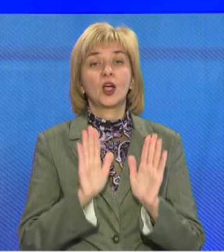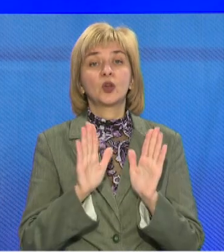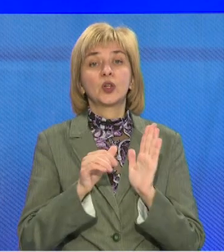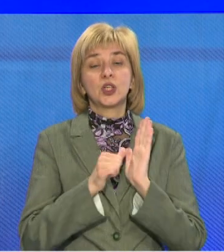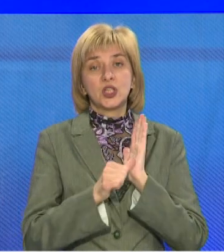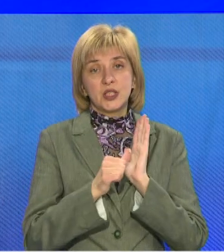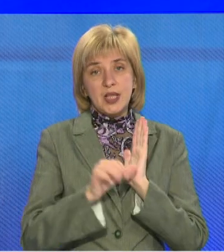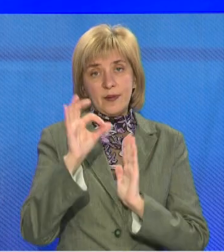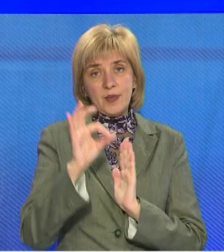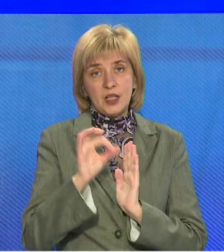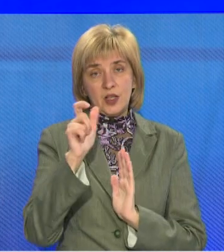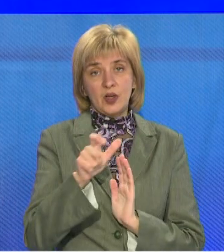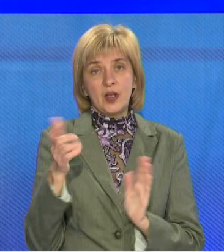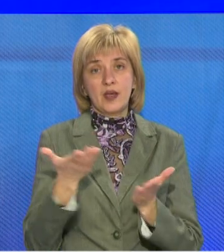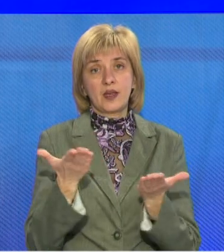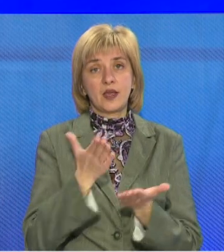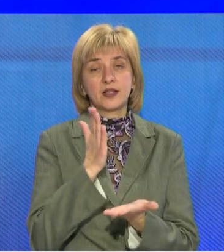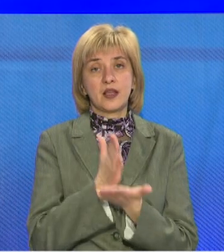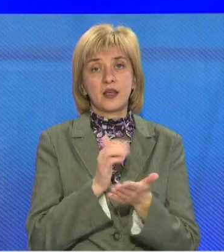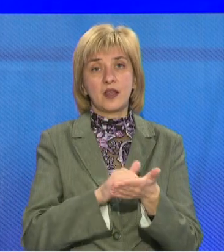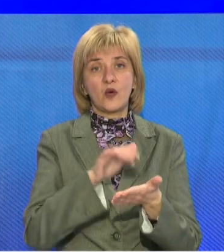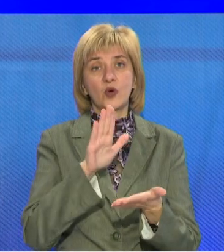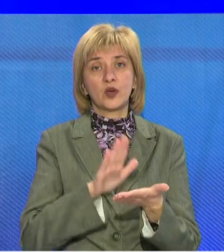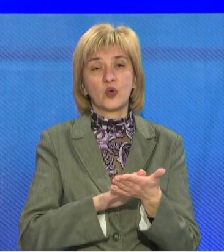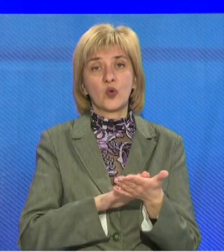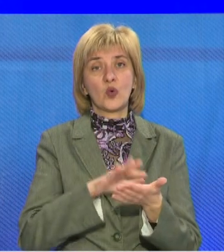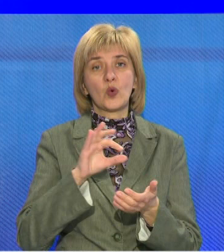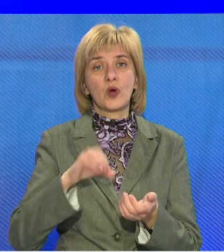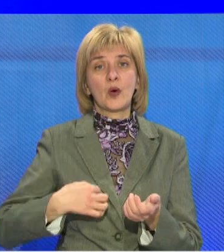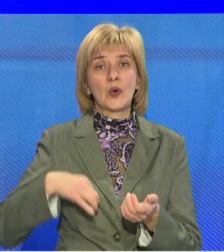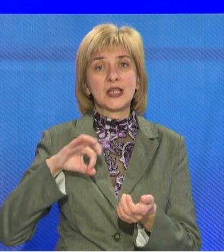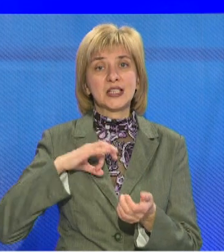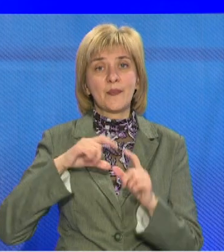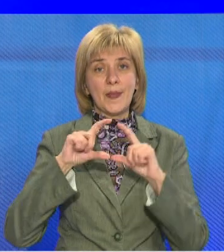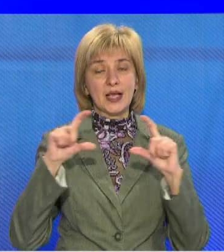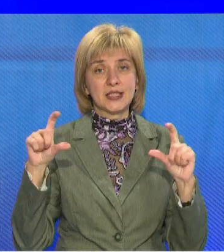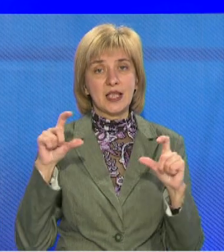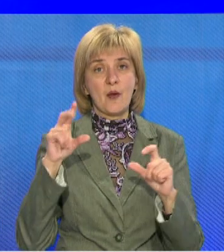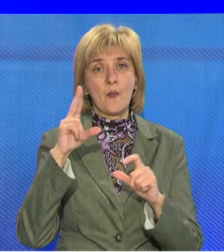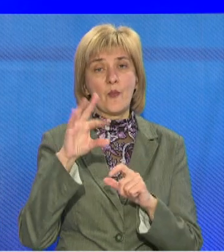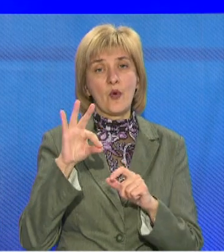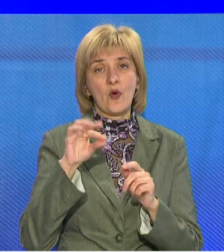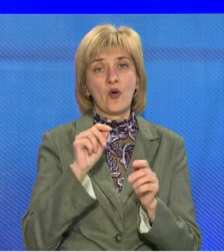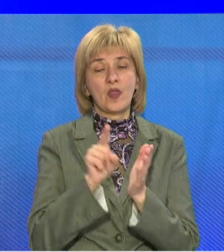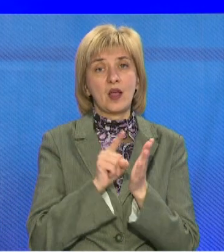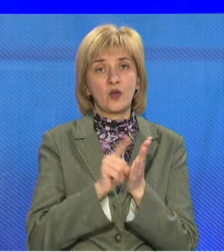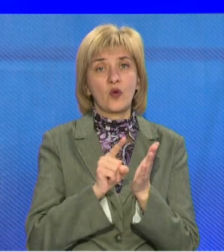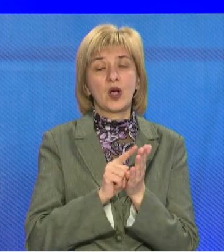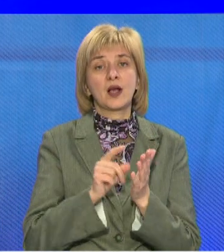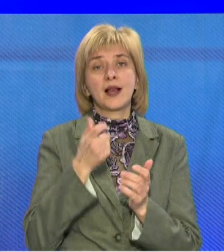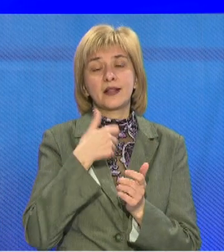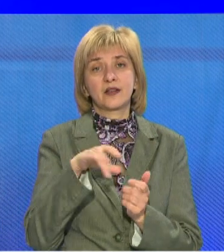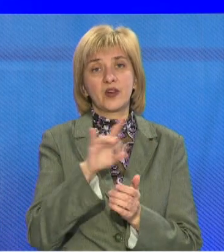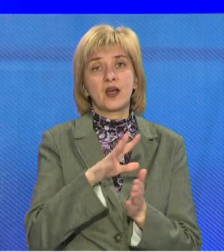толькі 60% грамадзян, якія стаяць на уліку ў інспекцыі па падатках і зборах Ленінскага района Гродна, разлічыліся з дзяржавай